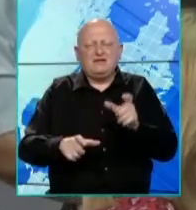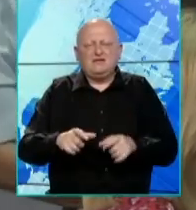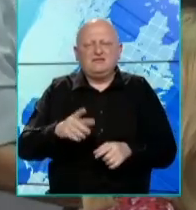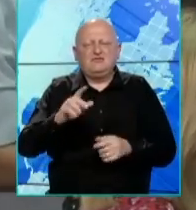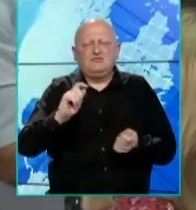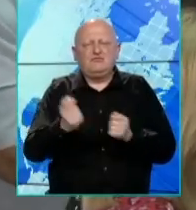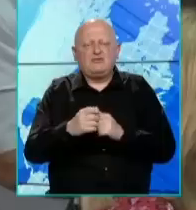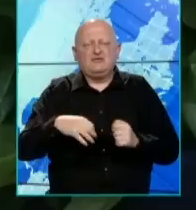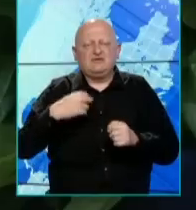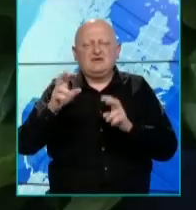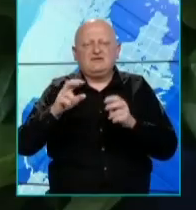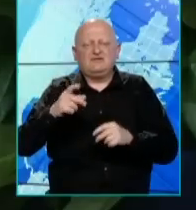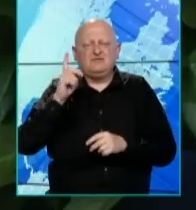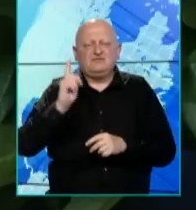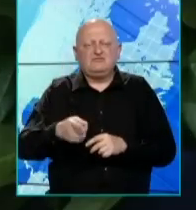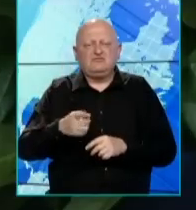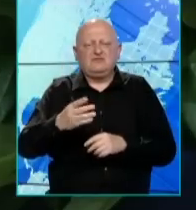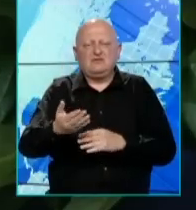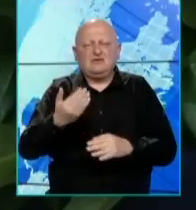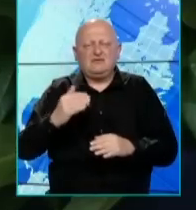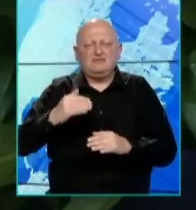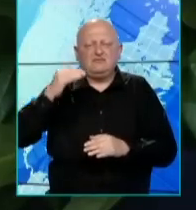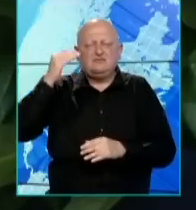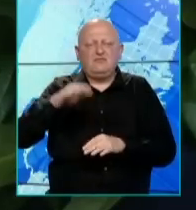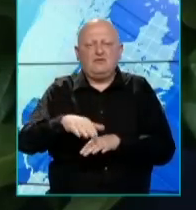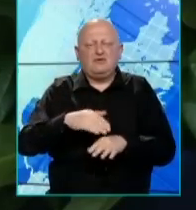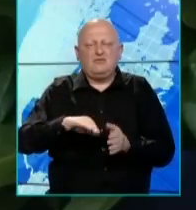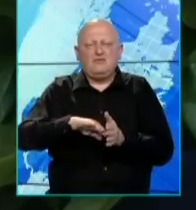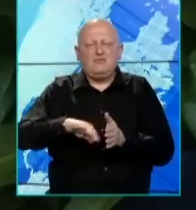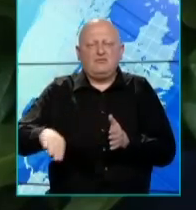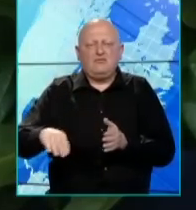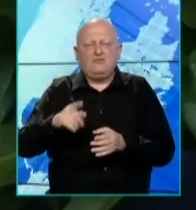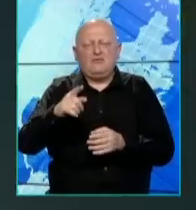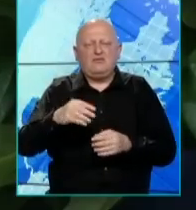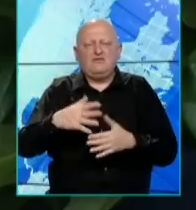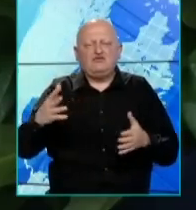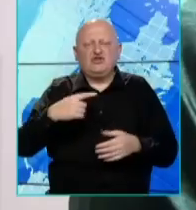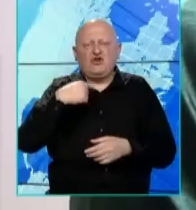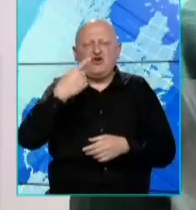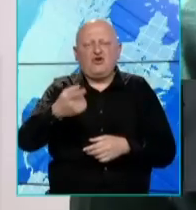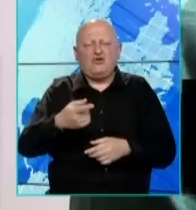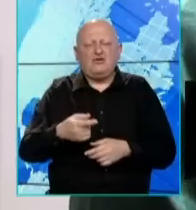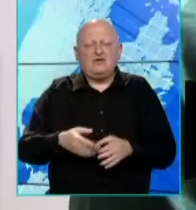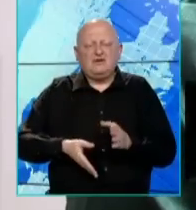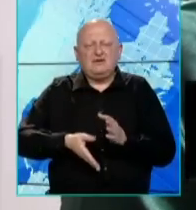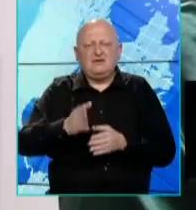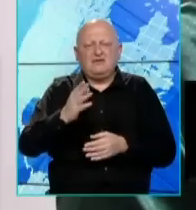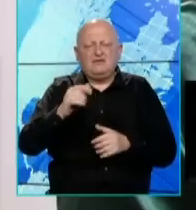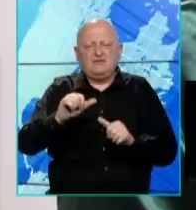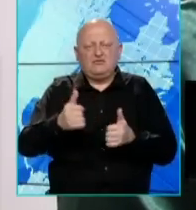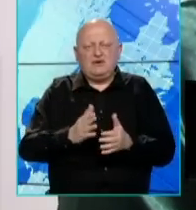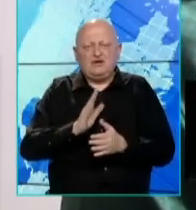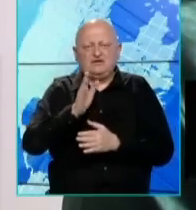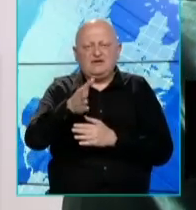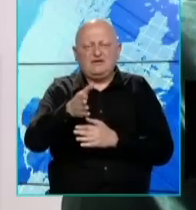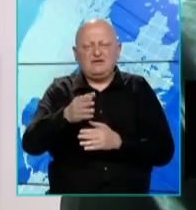promjene u zdravstvenom sistemu nametnule su da se rani rast i razvoj počne izdvajati i da se o njemu više govori. Da kroz jednostavan